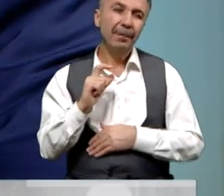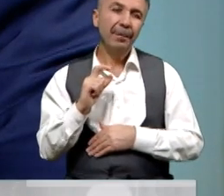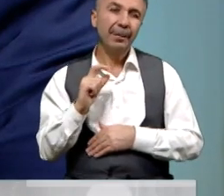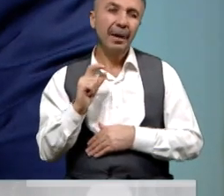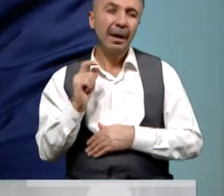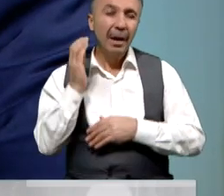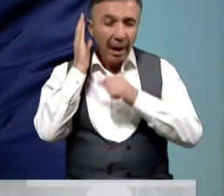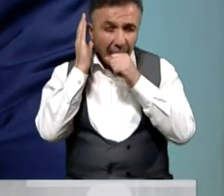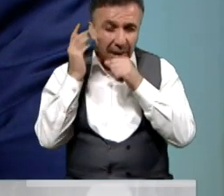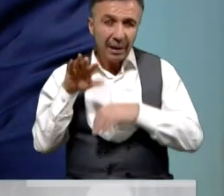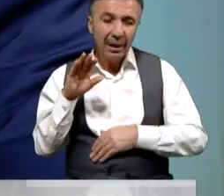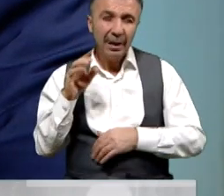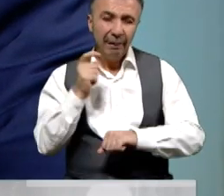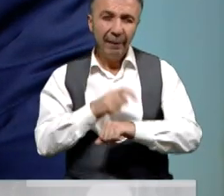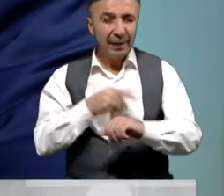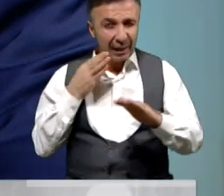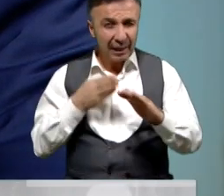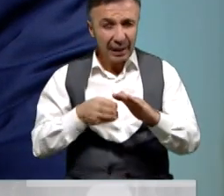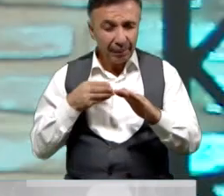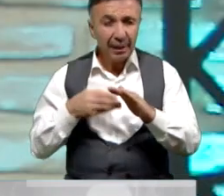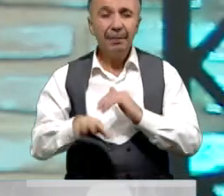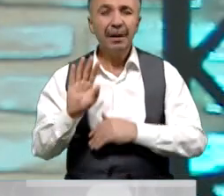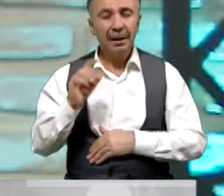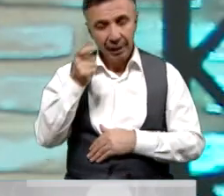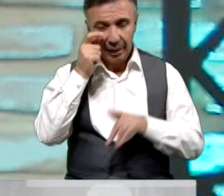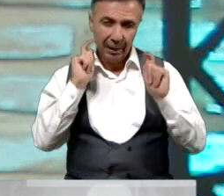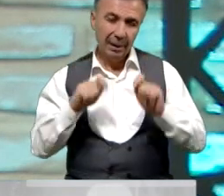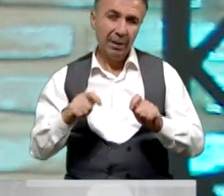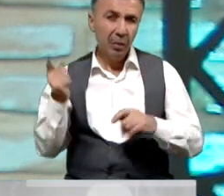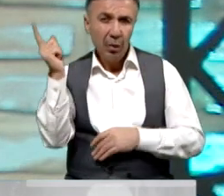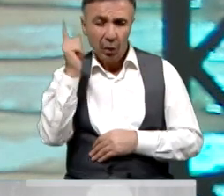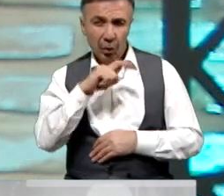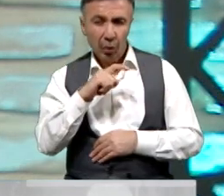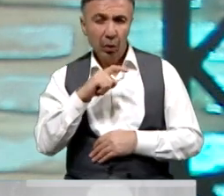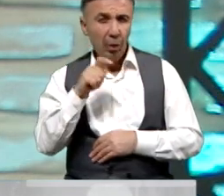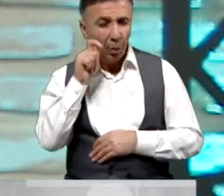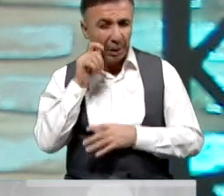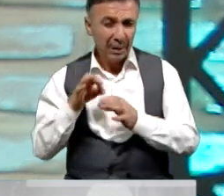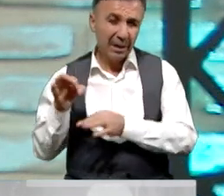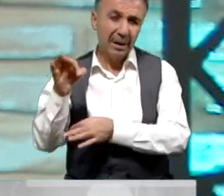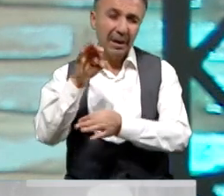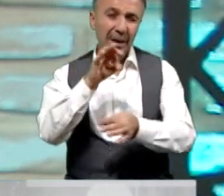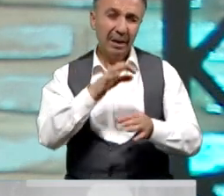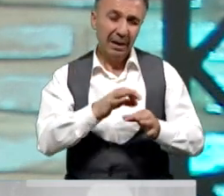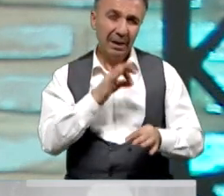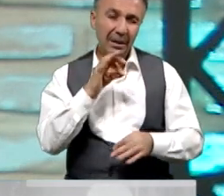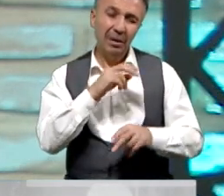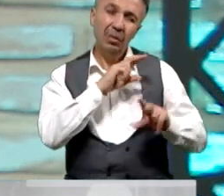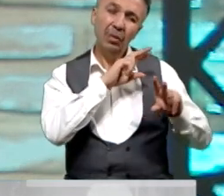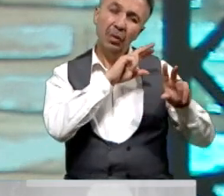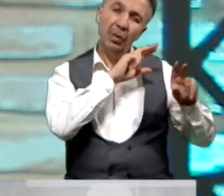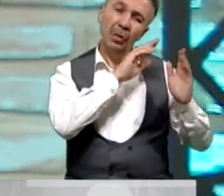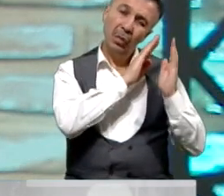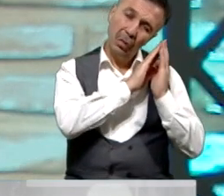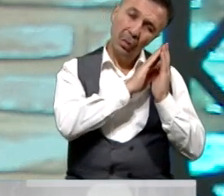de aslında vaktin girip girmediğine biraz daha dikkat ederiz Çünkü müezzinler de insan uyuya kalabilirler Teknik bir problem